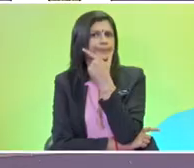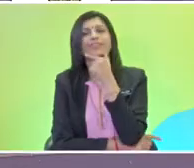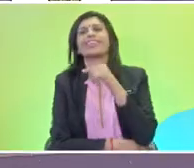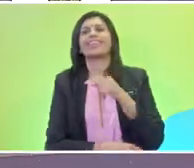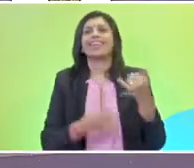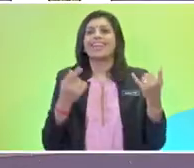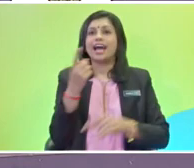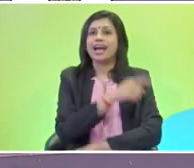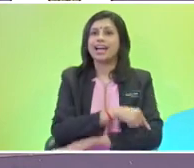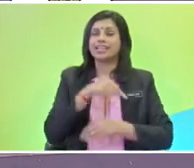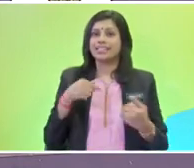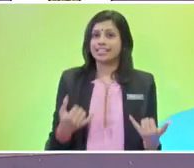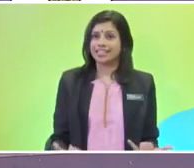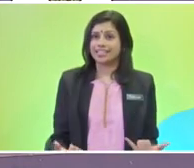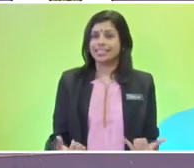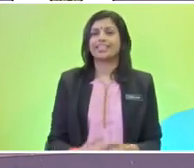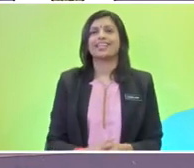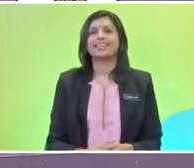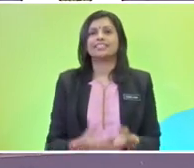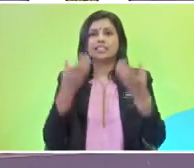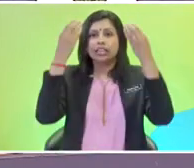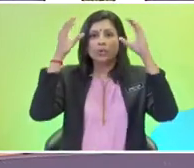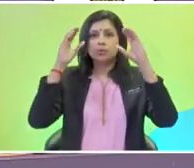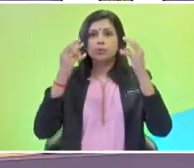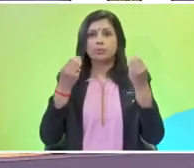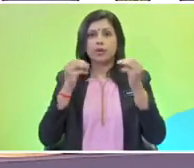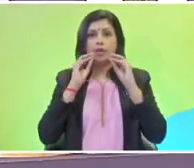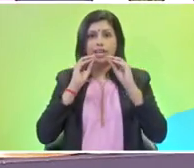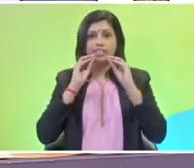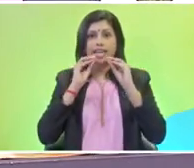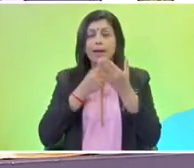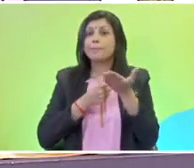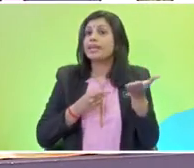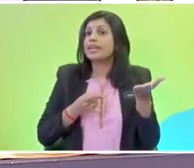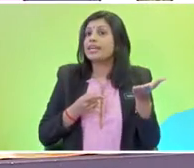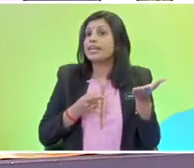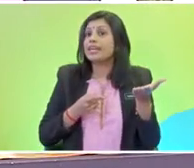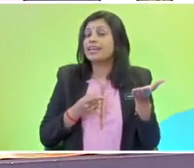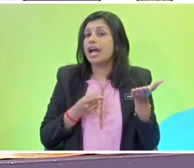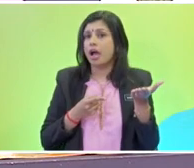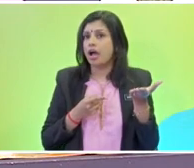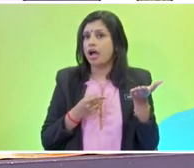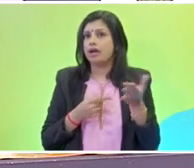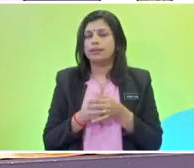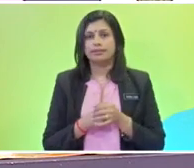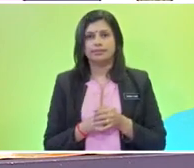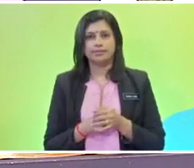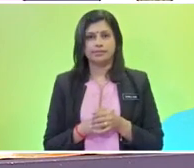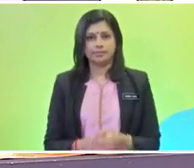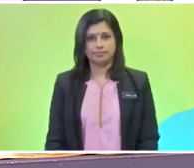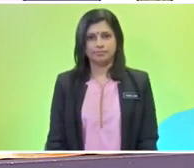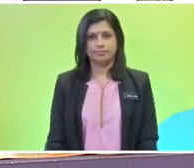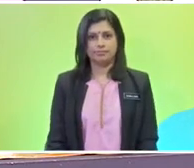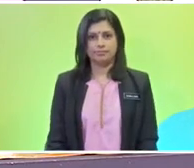dan juga murid-murid di rumah berseronok berkaitan dengan buah-buahan. Hari ini Cikgu nak ajar